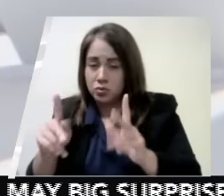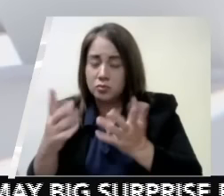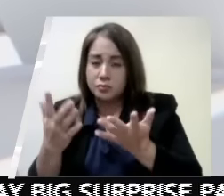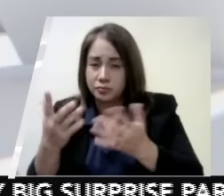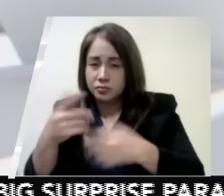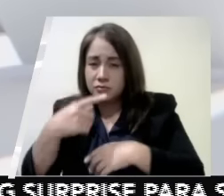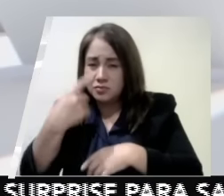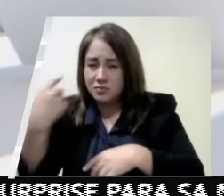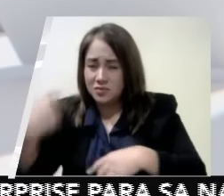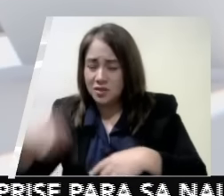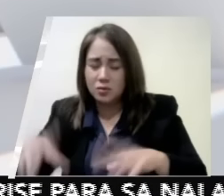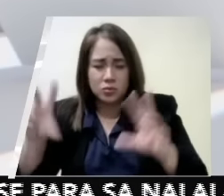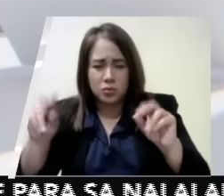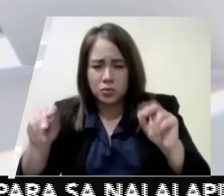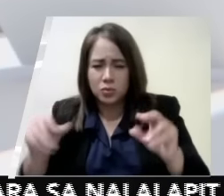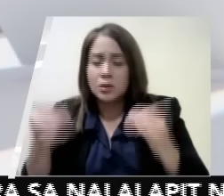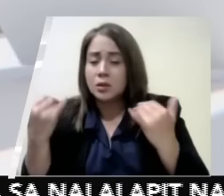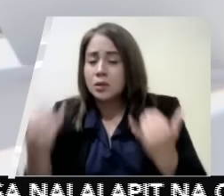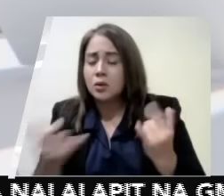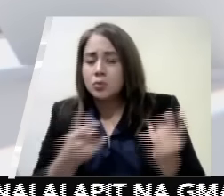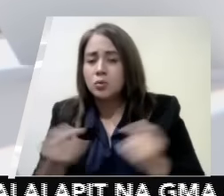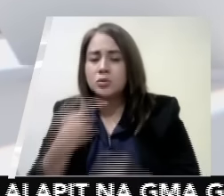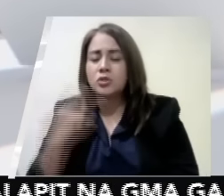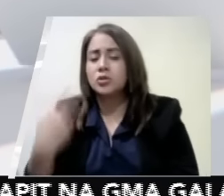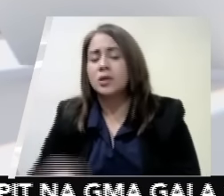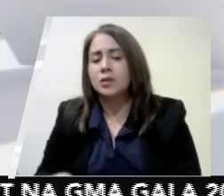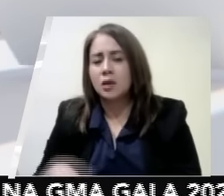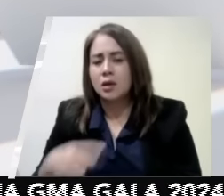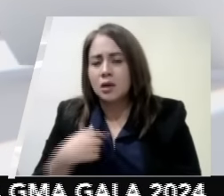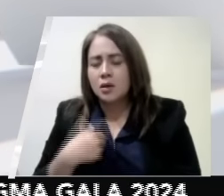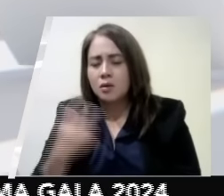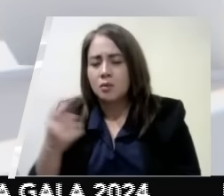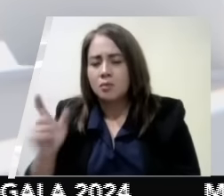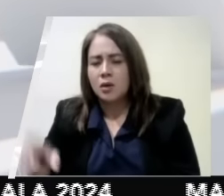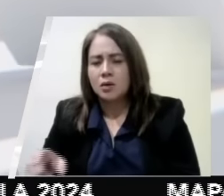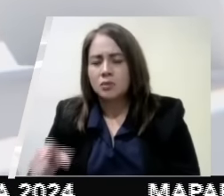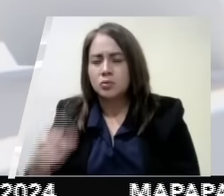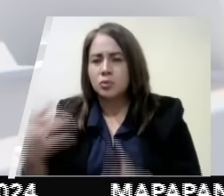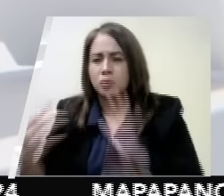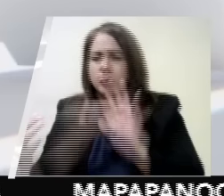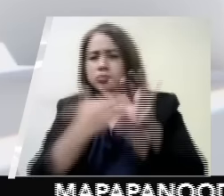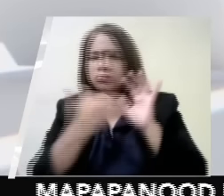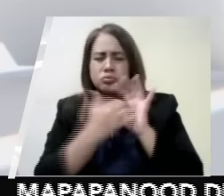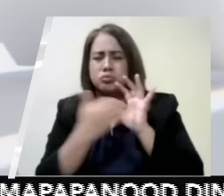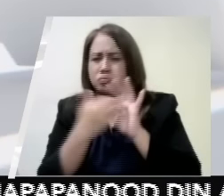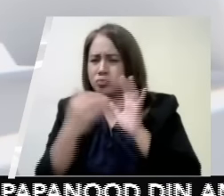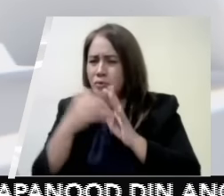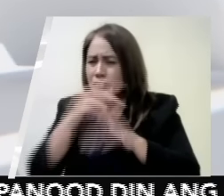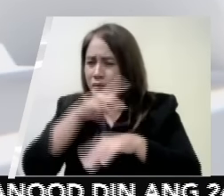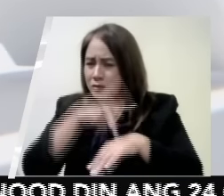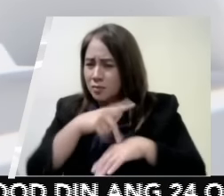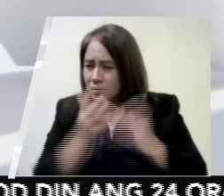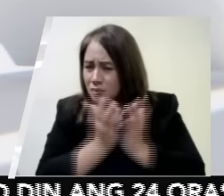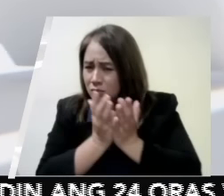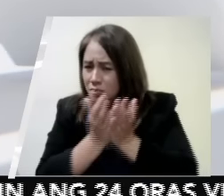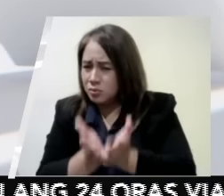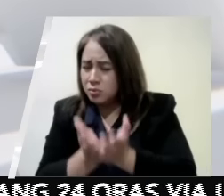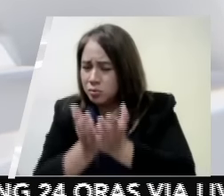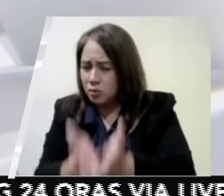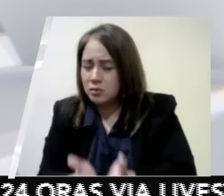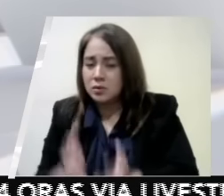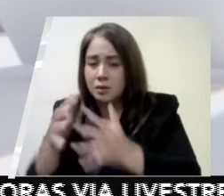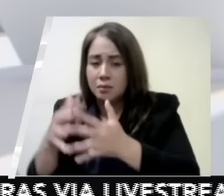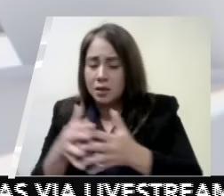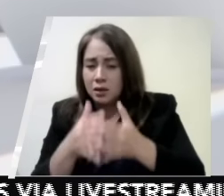difficult now for China to block or to harass our resupply operation. Imagine kung ang Amerika, Japan,